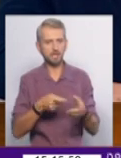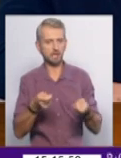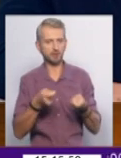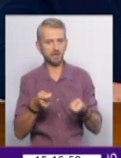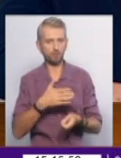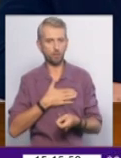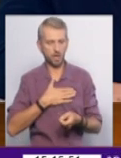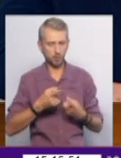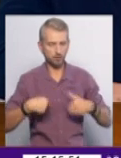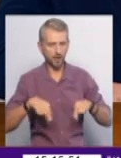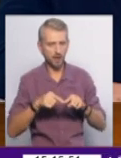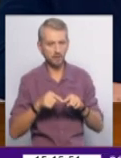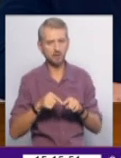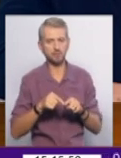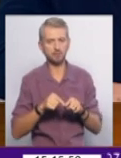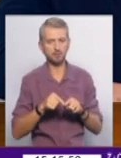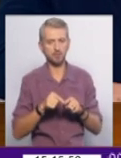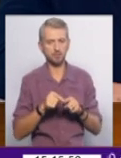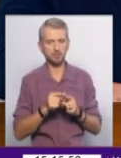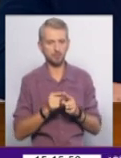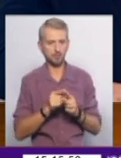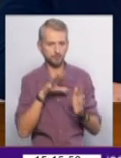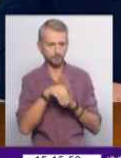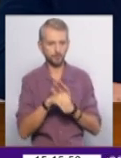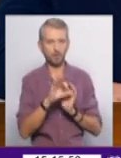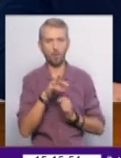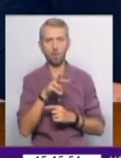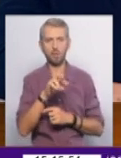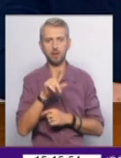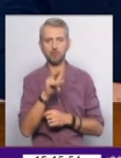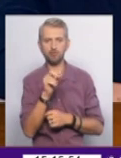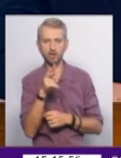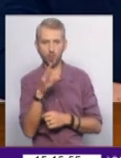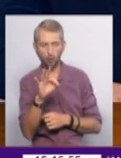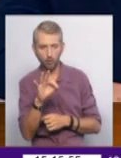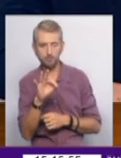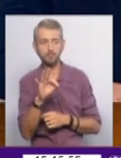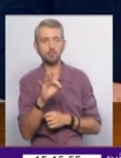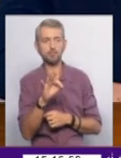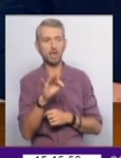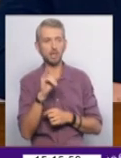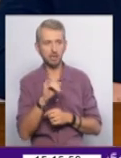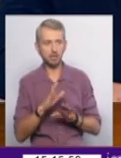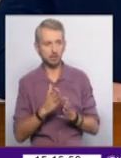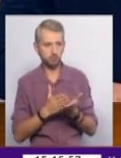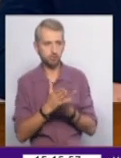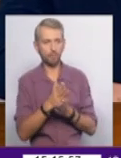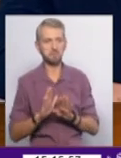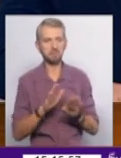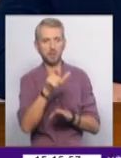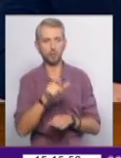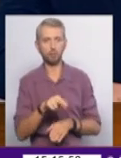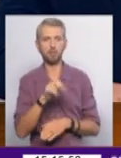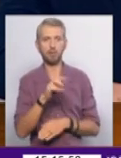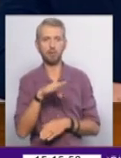нашої фракції, яка з Олександром Олександровичем Омельченком ми відпрацьовували, з профільним заступником Пантелєєвим ми відпрацьовували